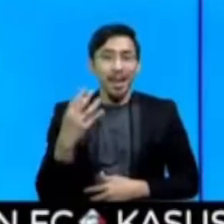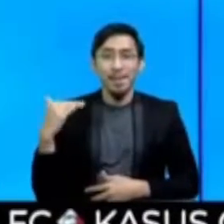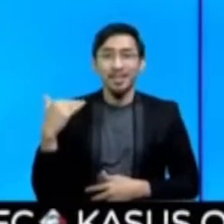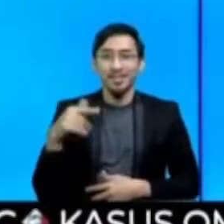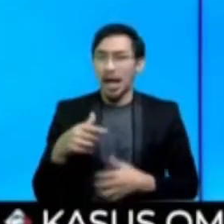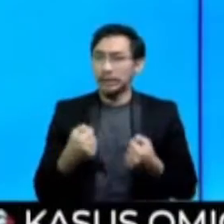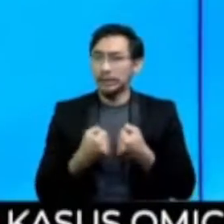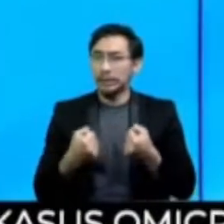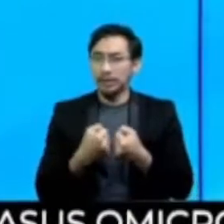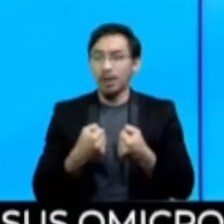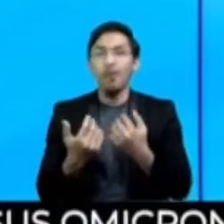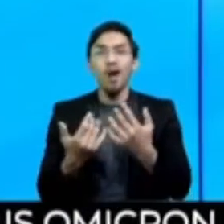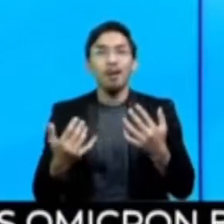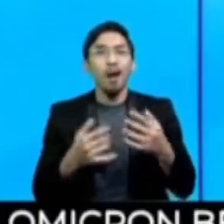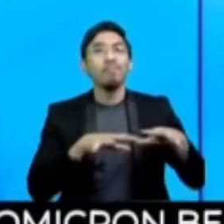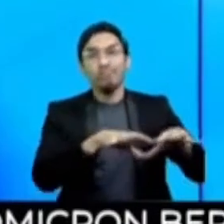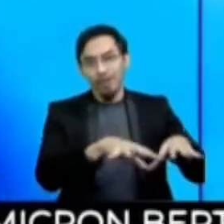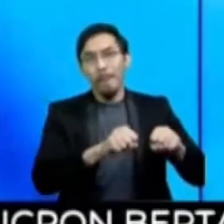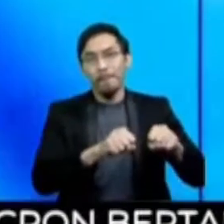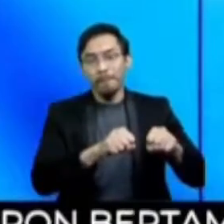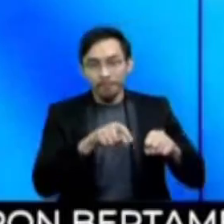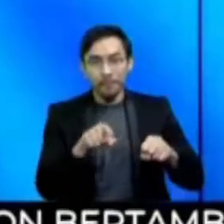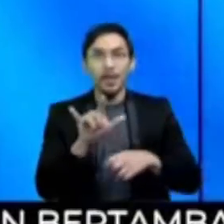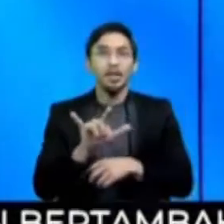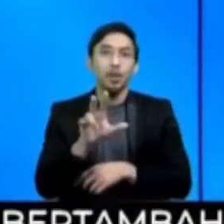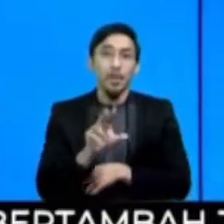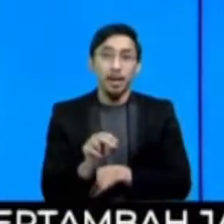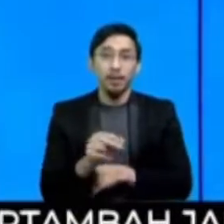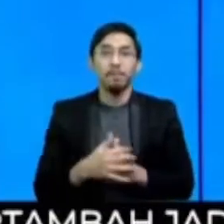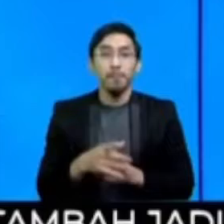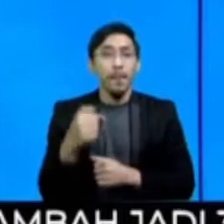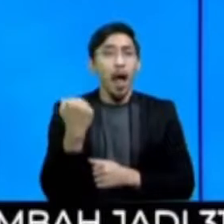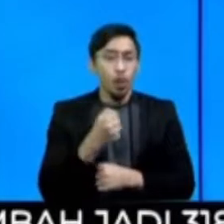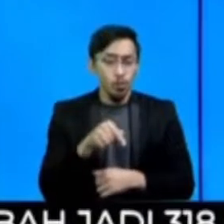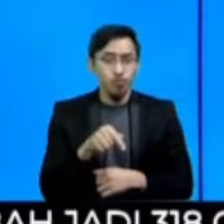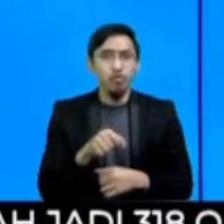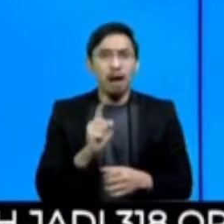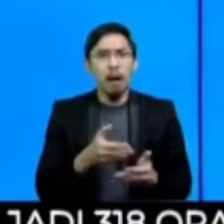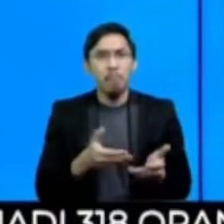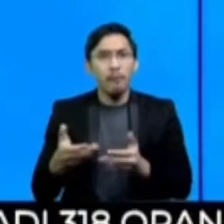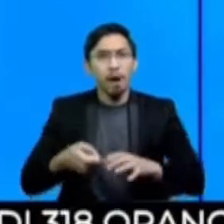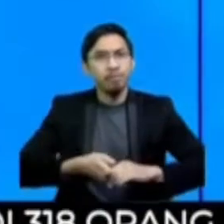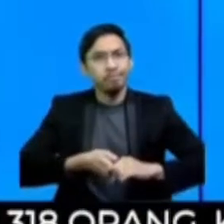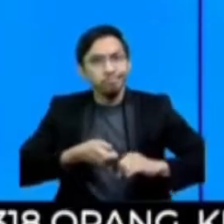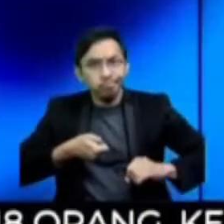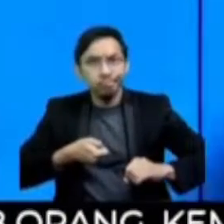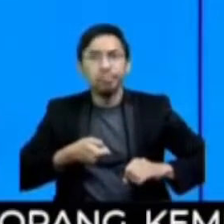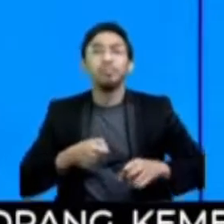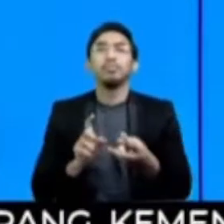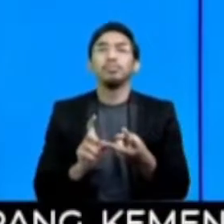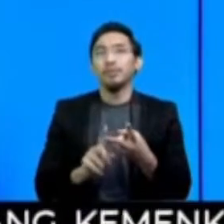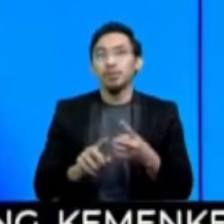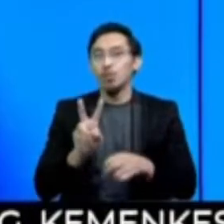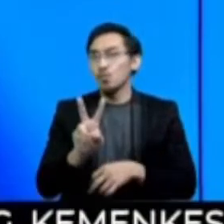Tiga remaja yang diduga akan tawuran diamankan warga di Bekasi, Jawa Barat. Dari tangan para pelaku disita senjata tajam dan